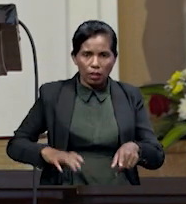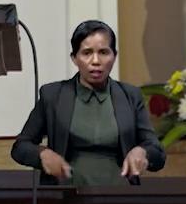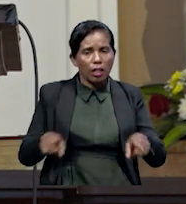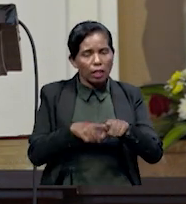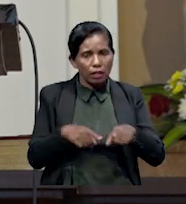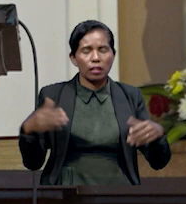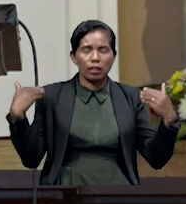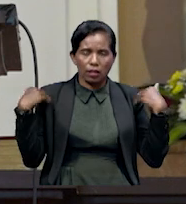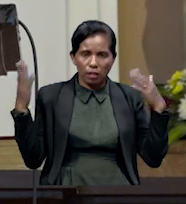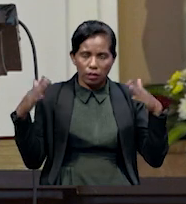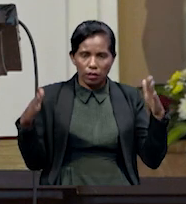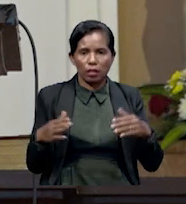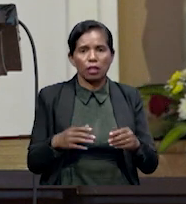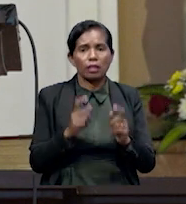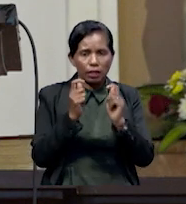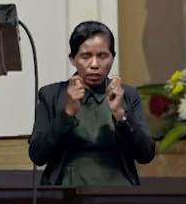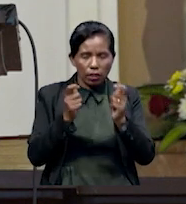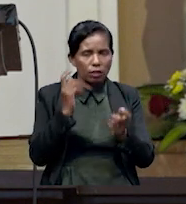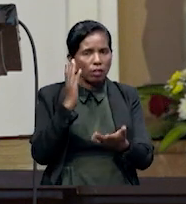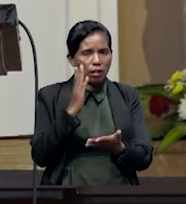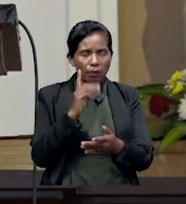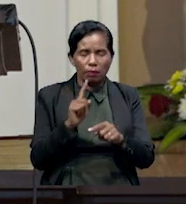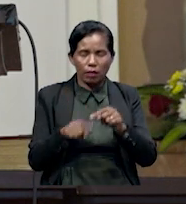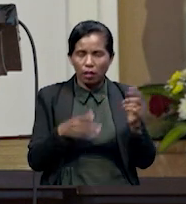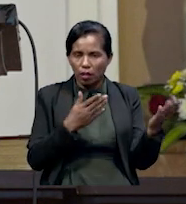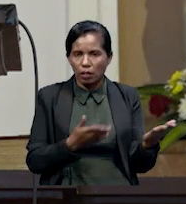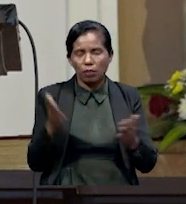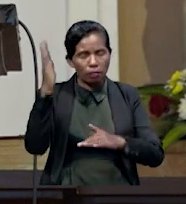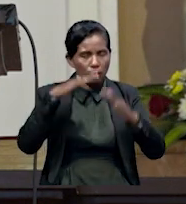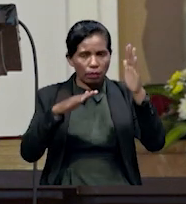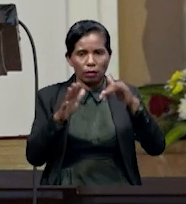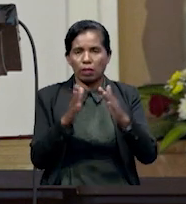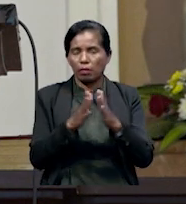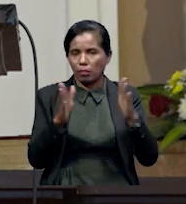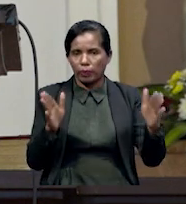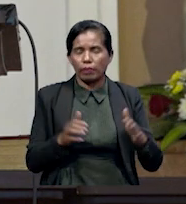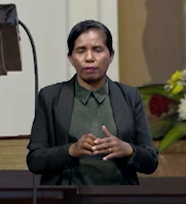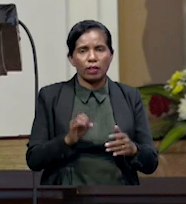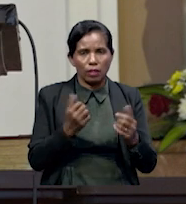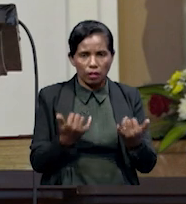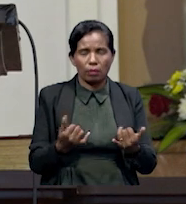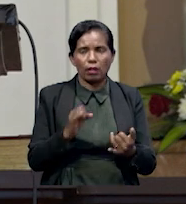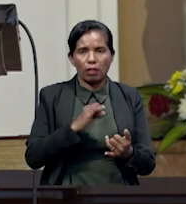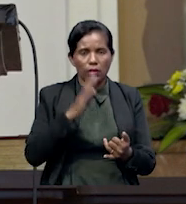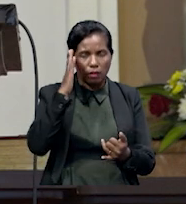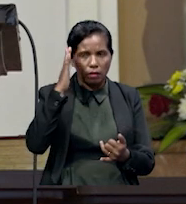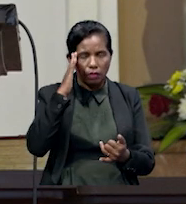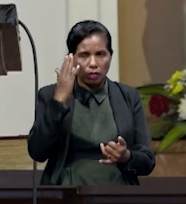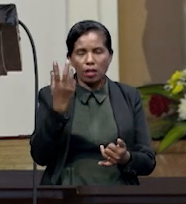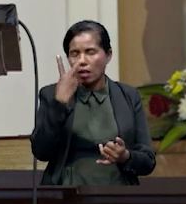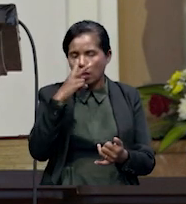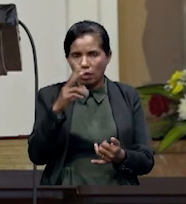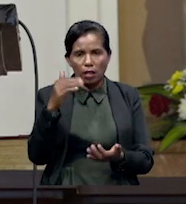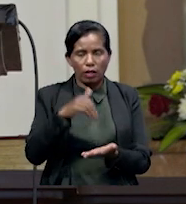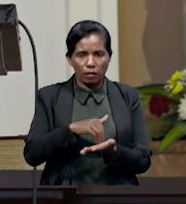at ivita buat la bele. Lori konsekuensi na bebot liu. Ida ne makanoin fila fale ma ita